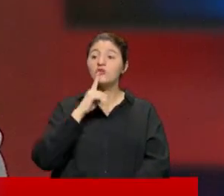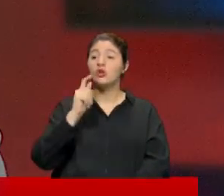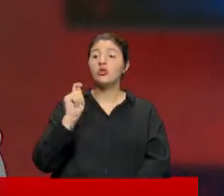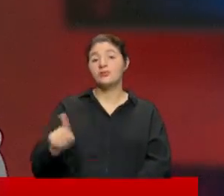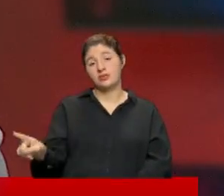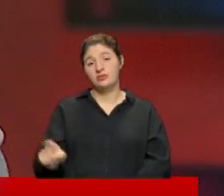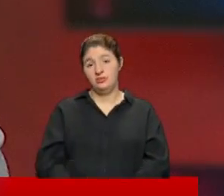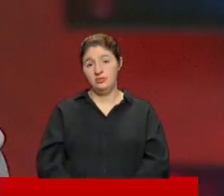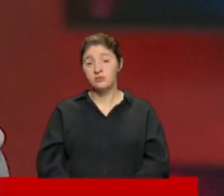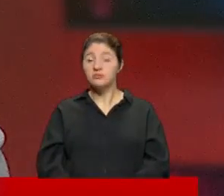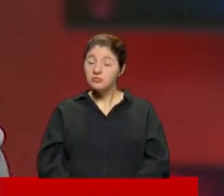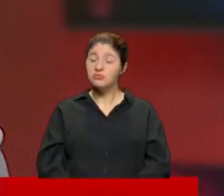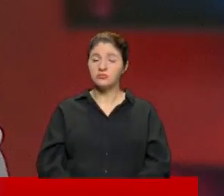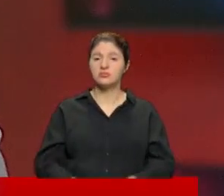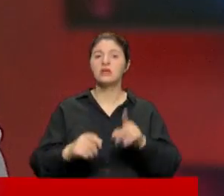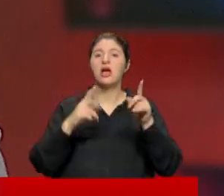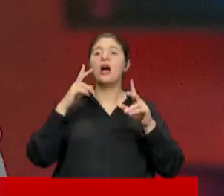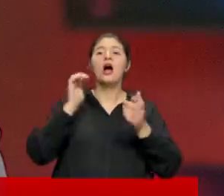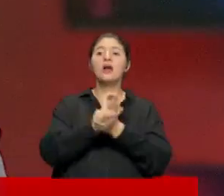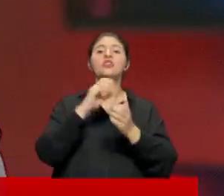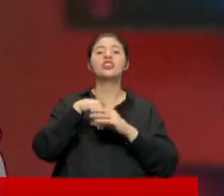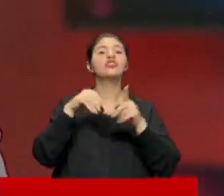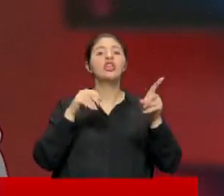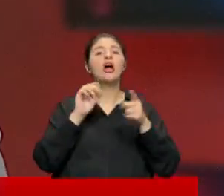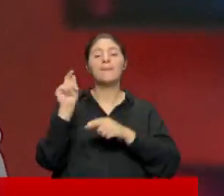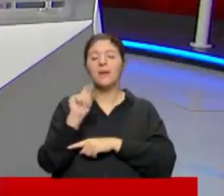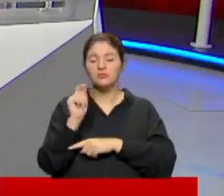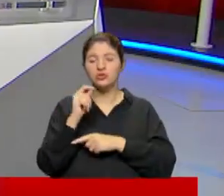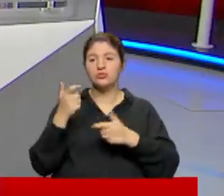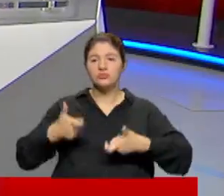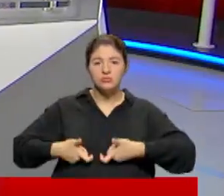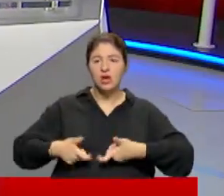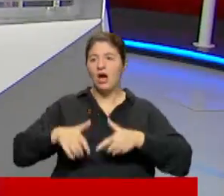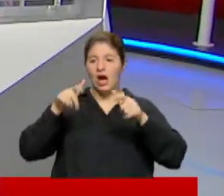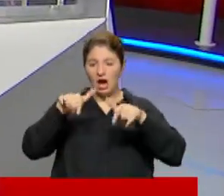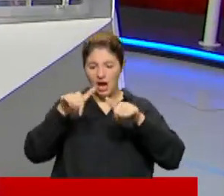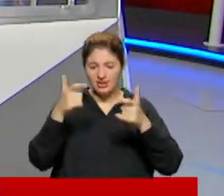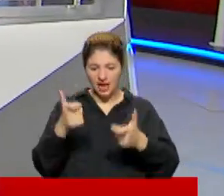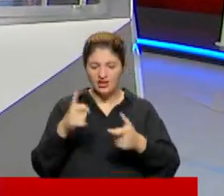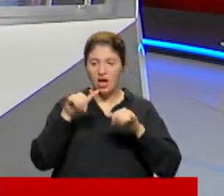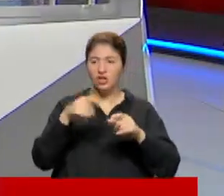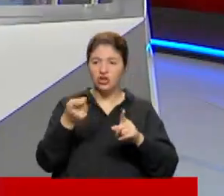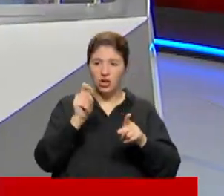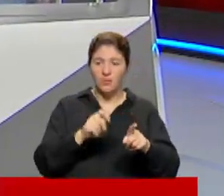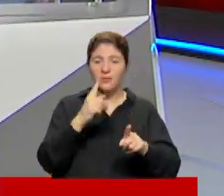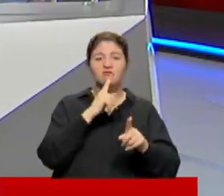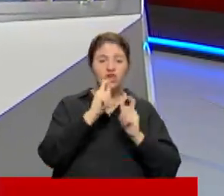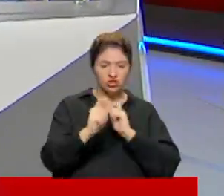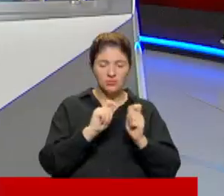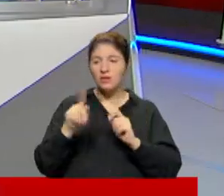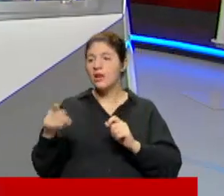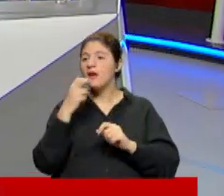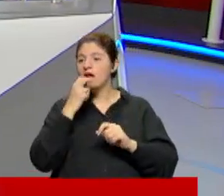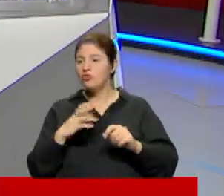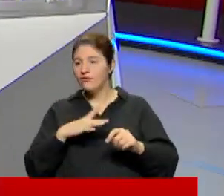yerine getirsinler infaz koruma memurları aynı yerde aynı işi yapıyor biri sözleşmeli biri